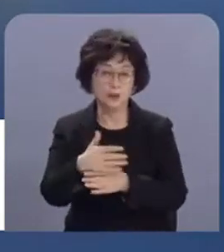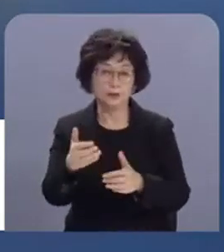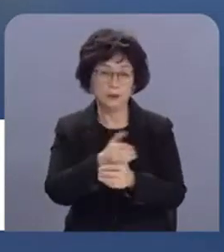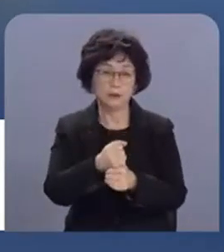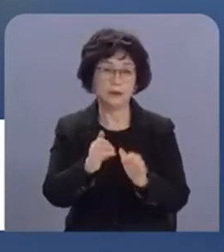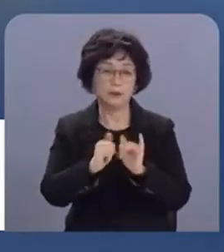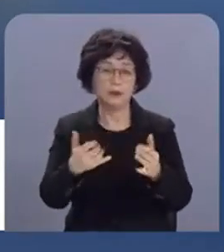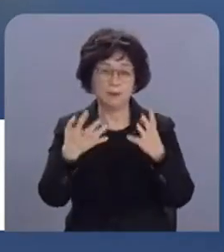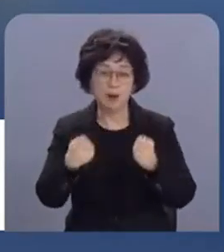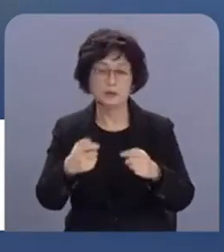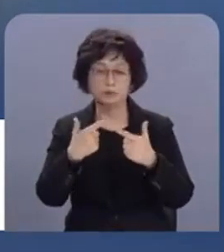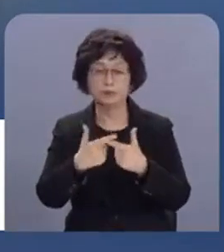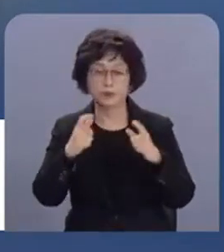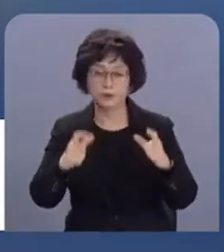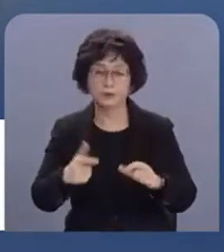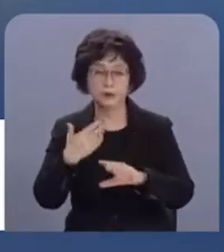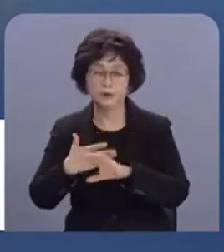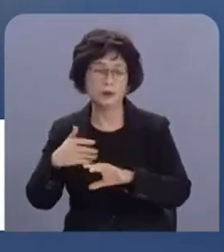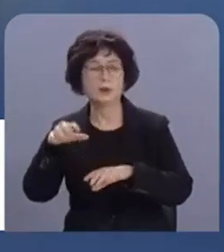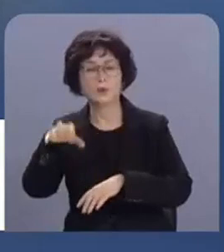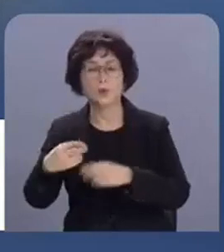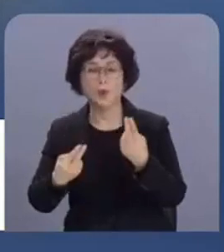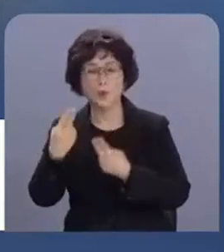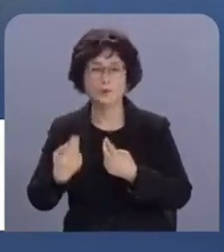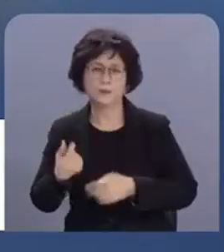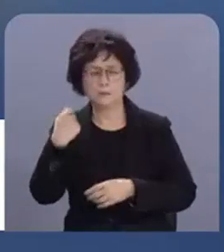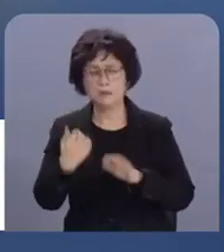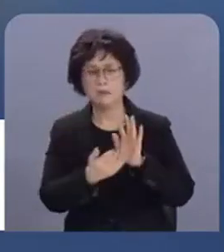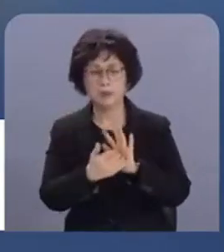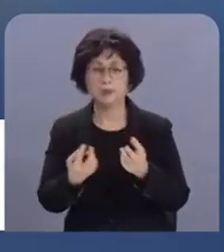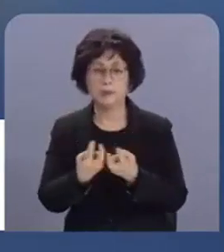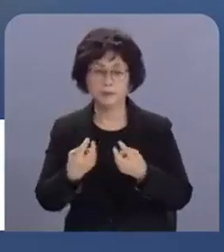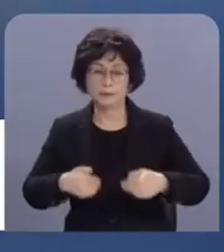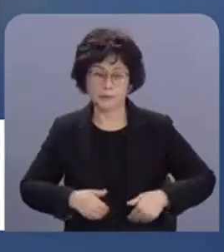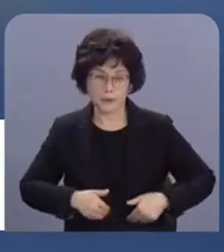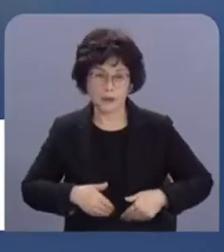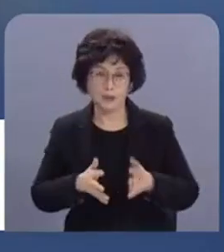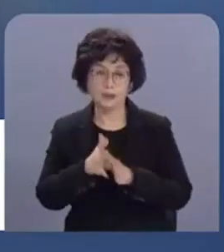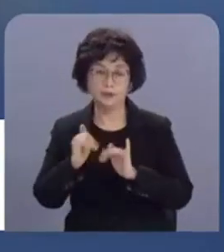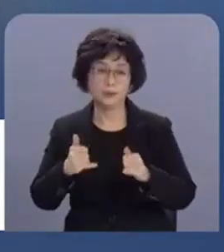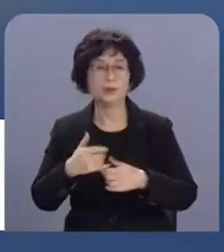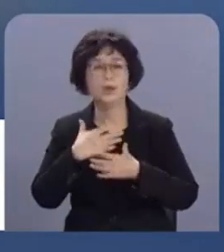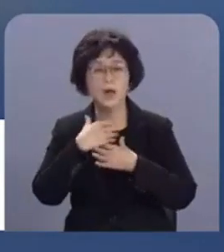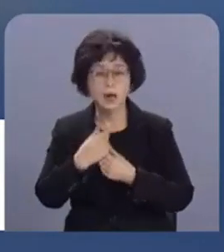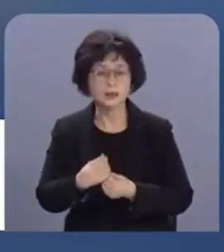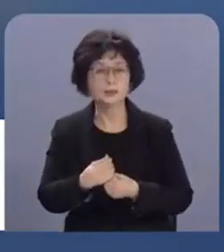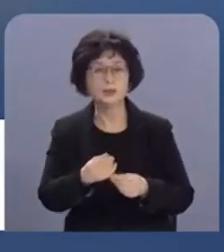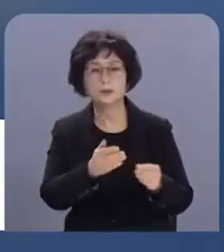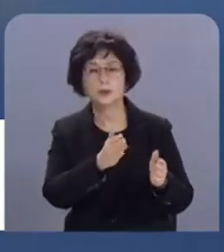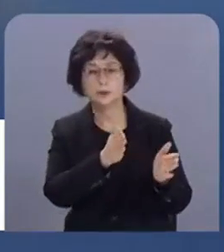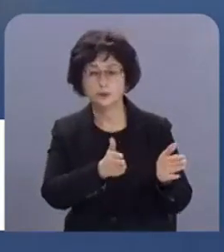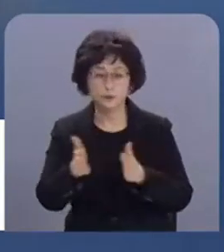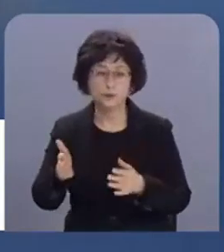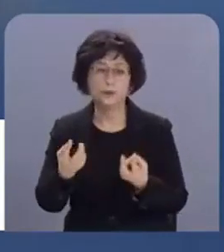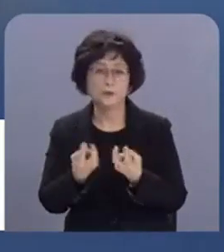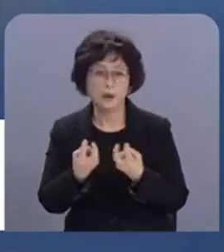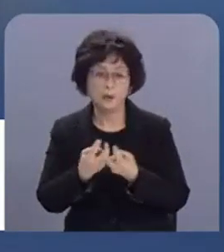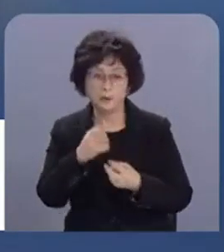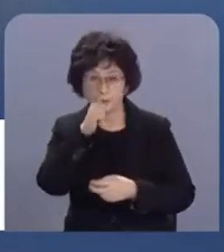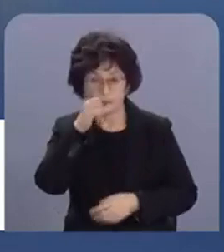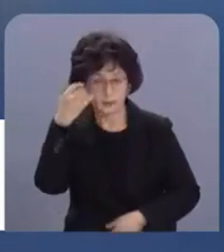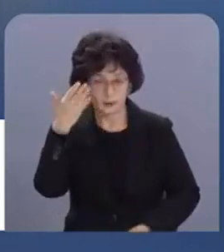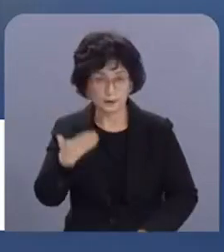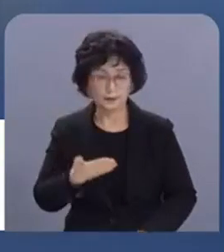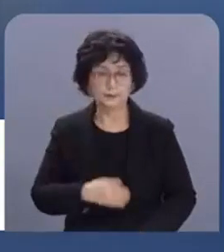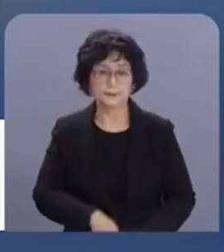밀집한 부산은 다른 어느 지역보다도 발 빠른 대응이 필요한데요 과연 시민들을 안심시킬 대비 제대로 하고 있을까요 이이슬